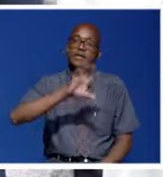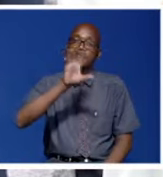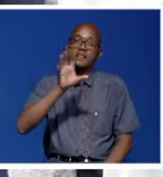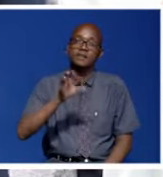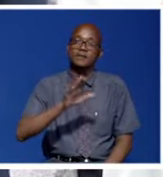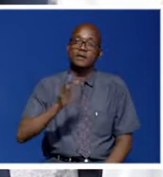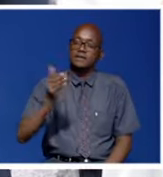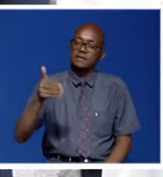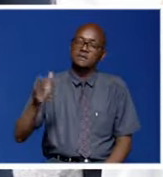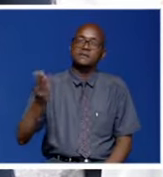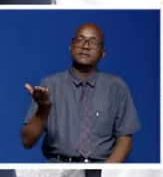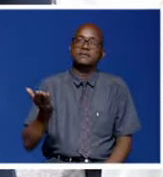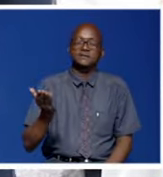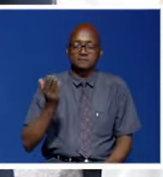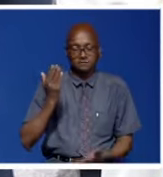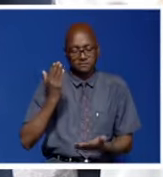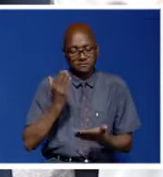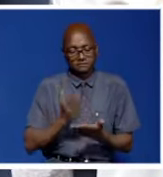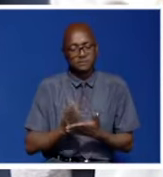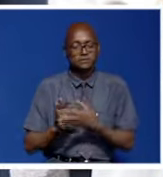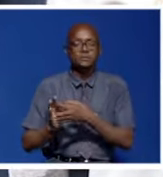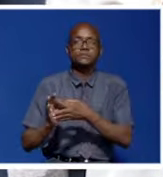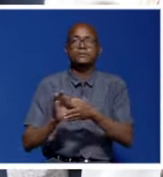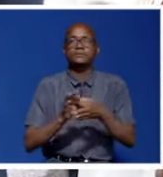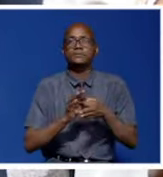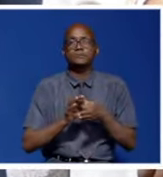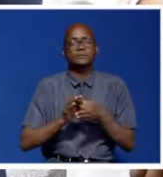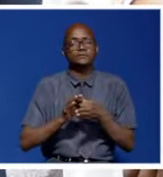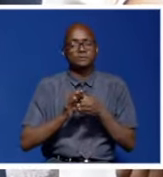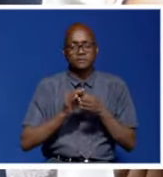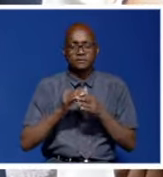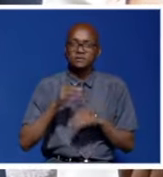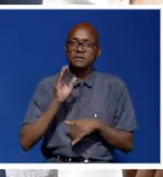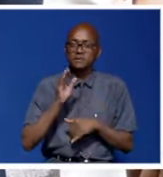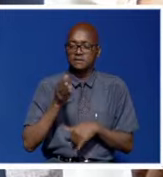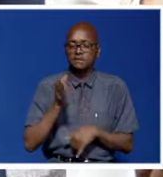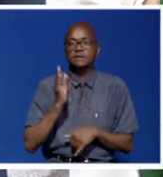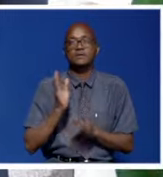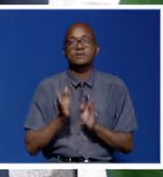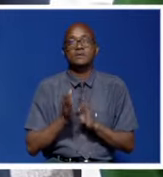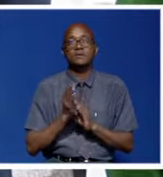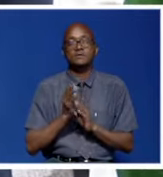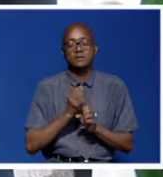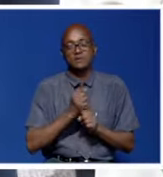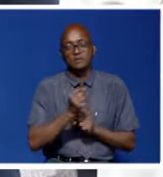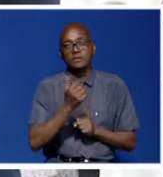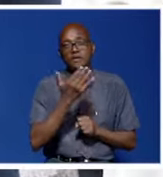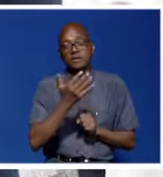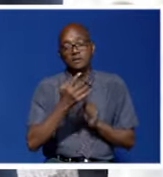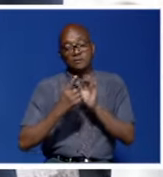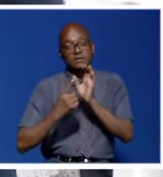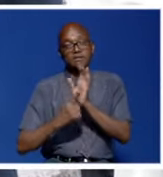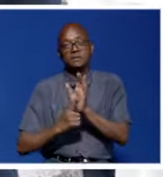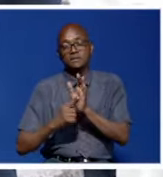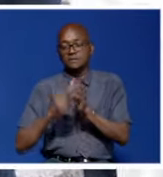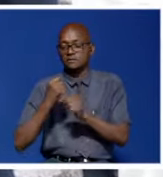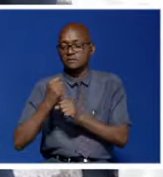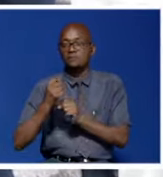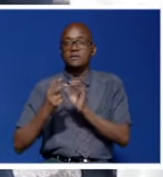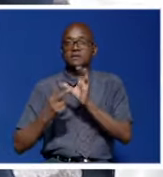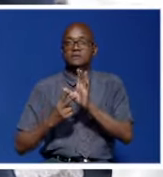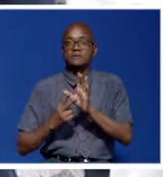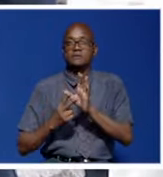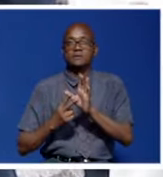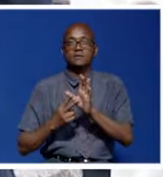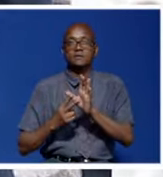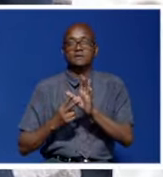lake, na kwa kweli ameshiriki vizuri sana, ameshirikiana na serikali tangu serikali ya awamu ya tano, awamu ya sita, awamu ya saba